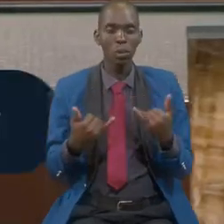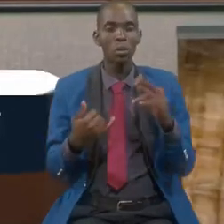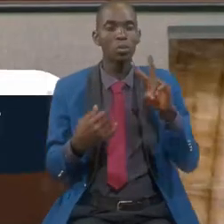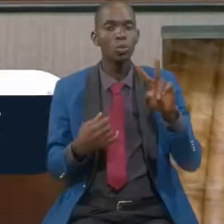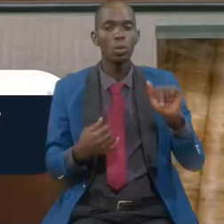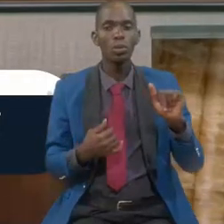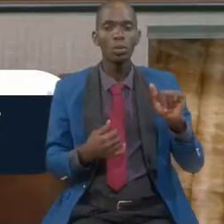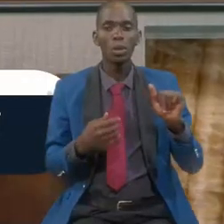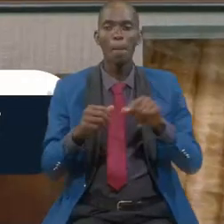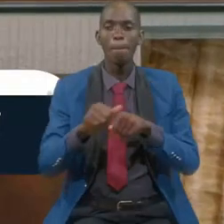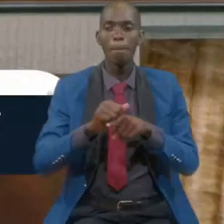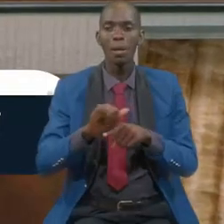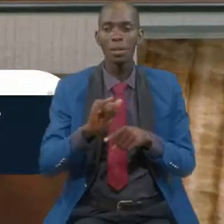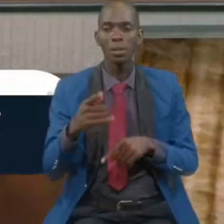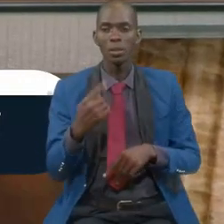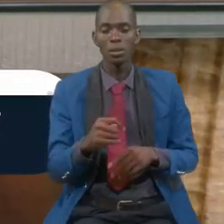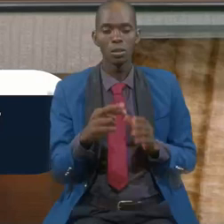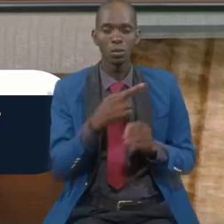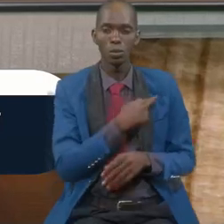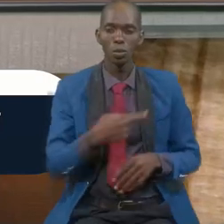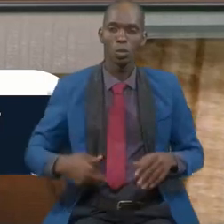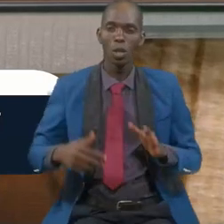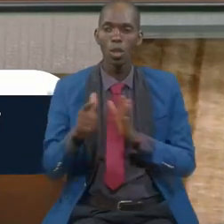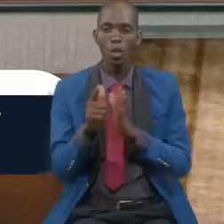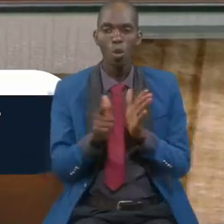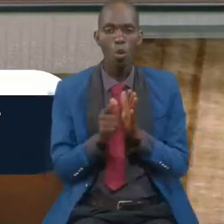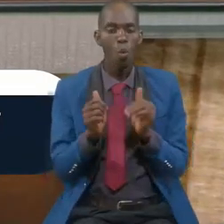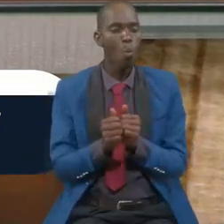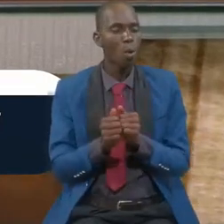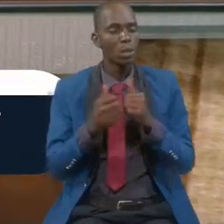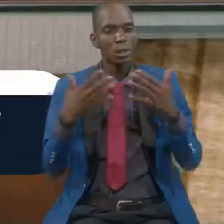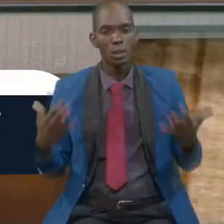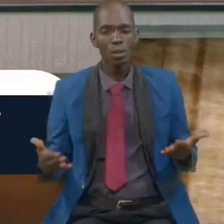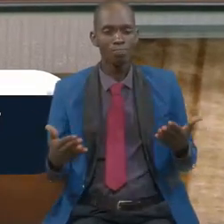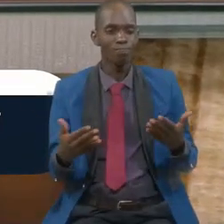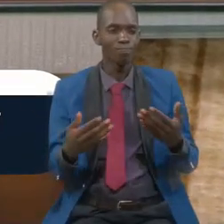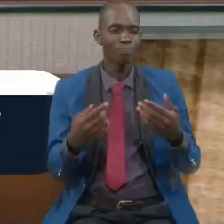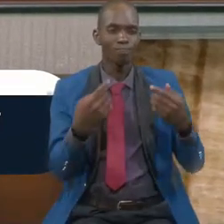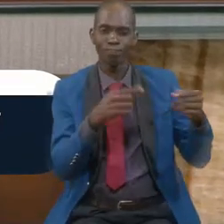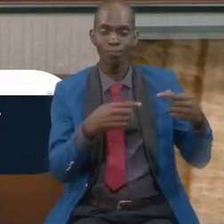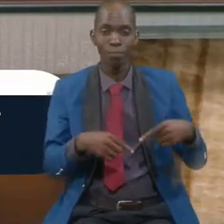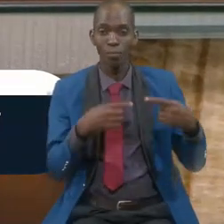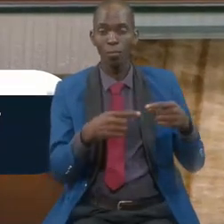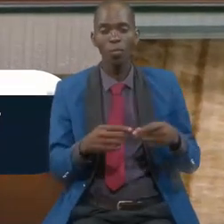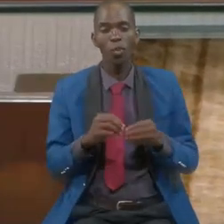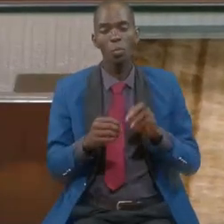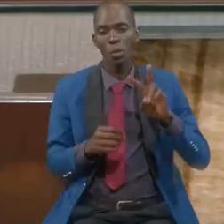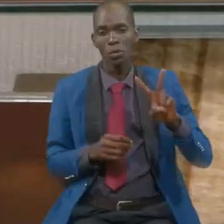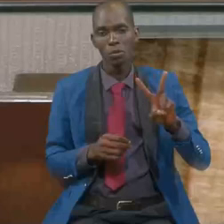Pratiquer la loi royale sans discrimination. 2.